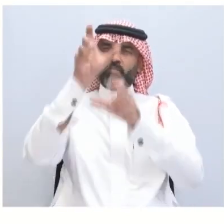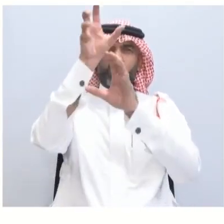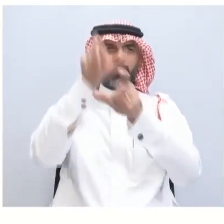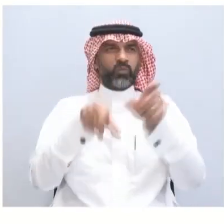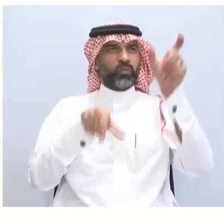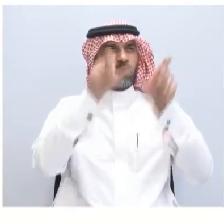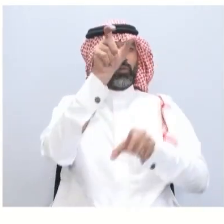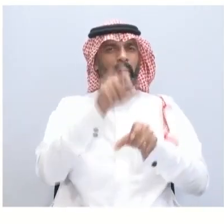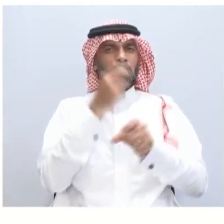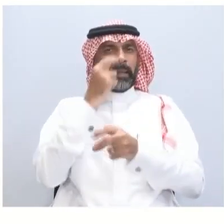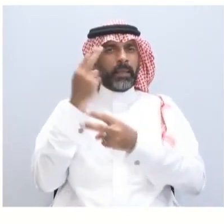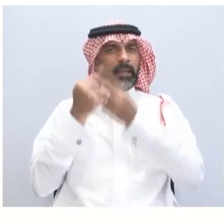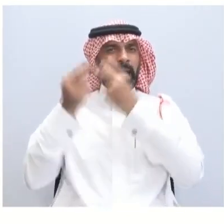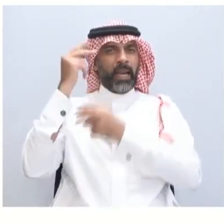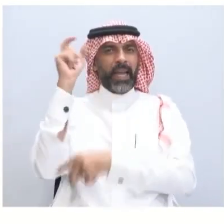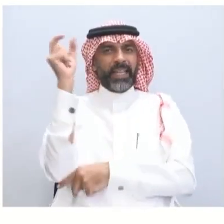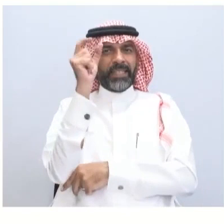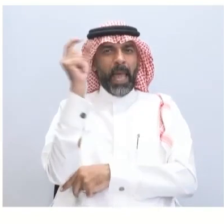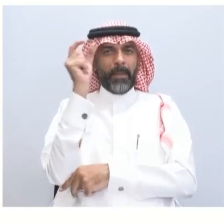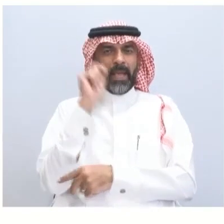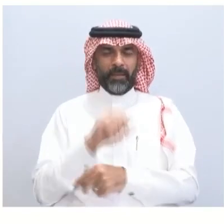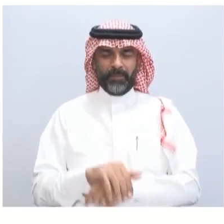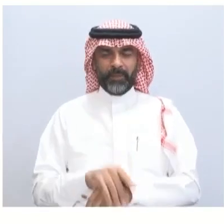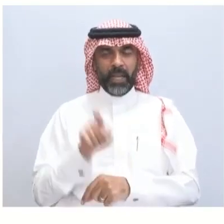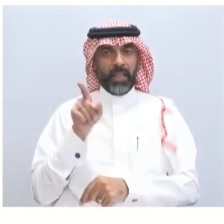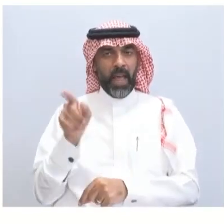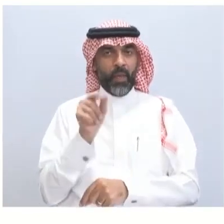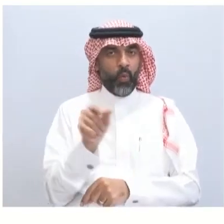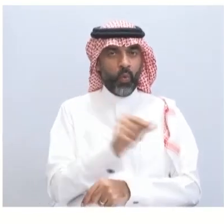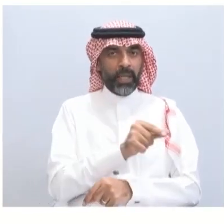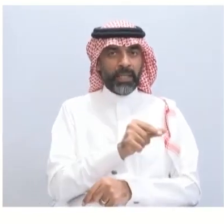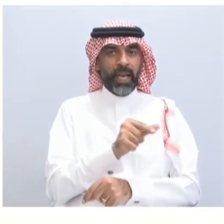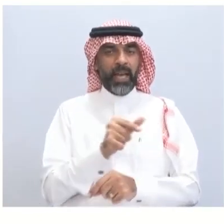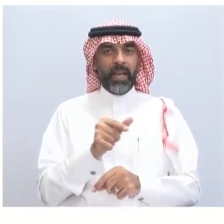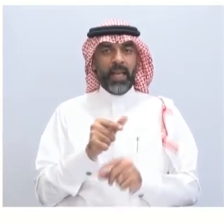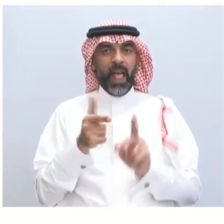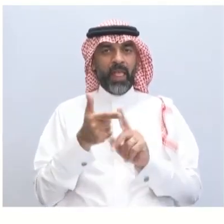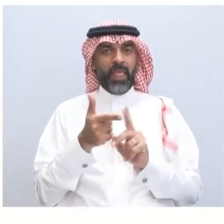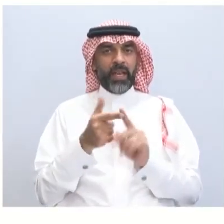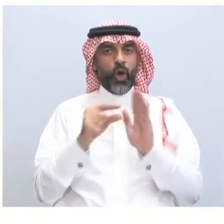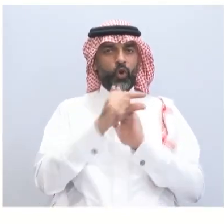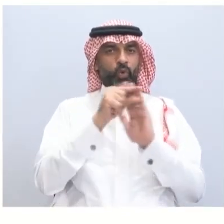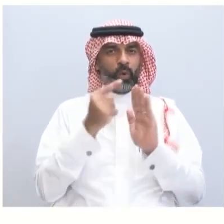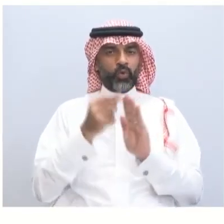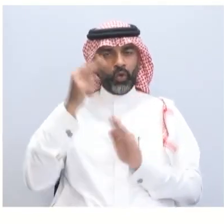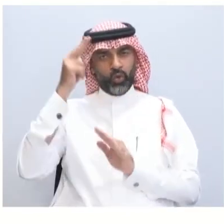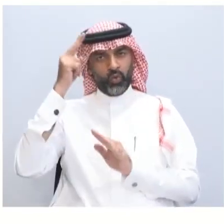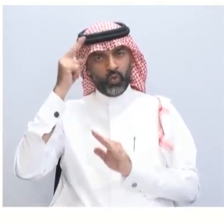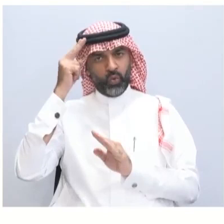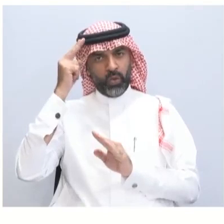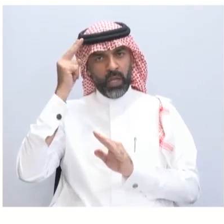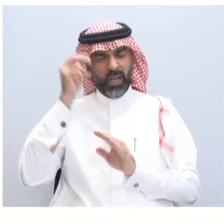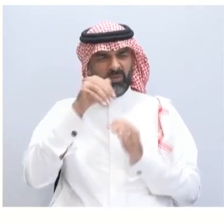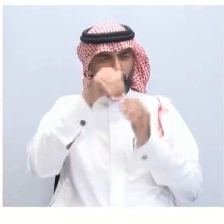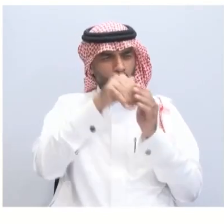تاريخيه اسلاميه اذا هذه الوحده الوحده الثانيه الموان ذات العنوان المملكه العربيه السعوديه